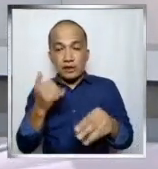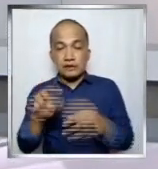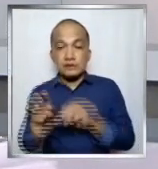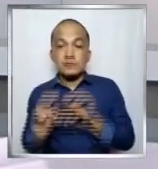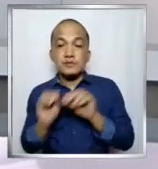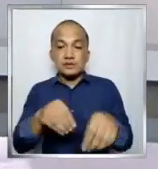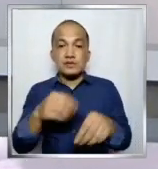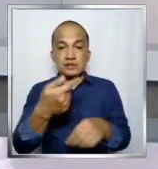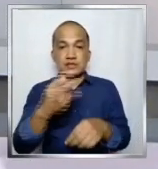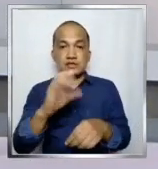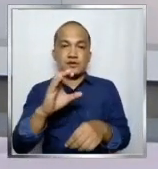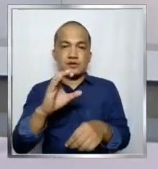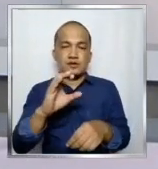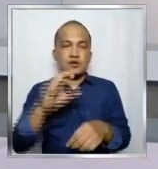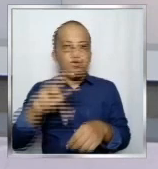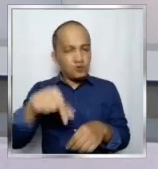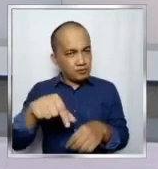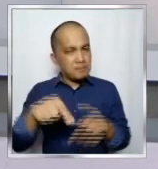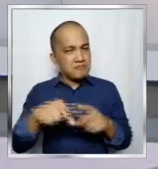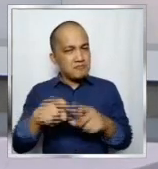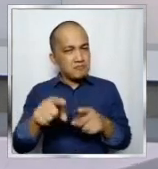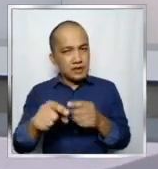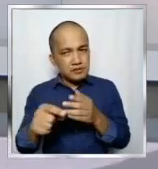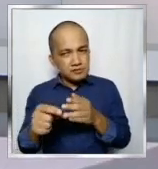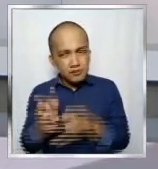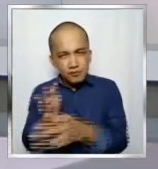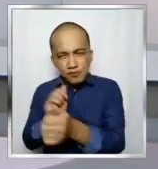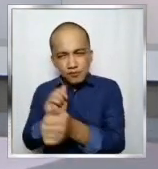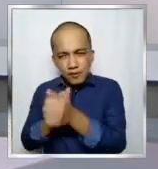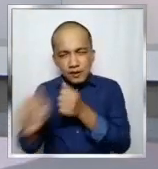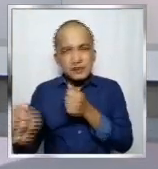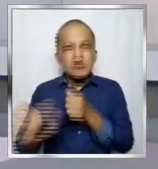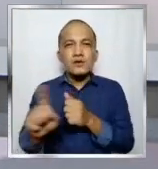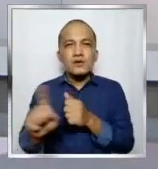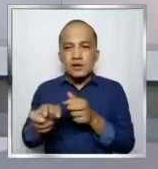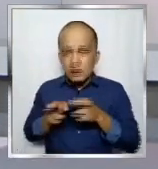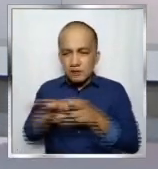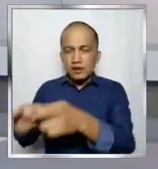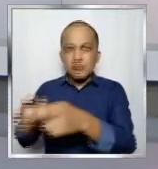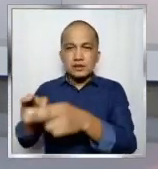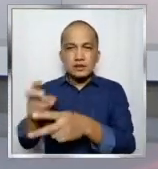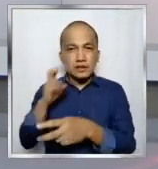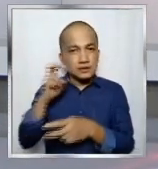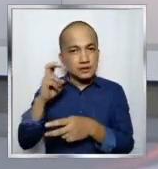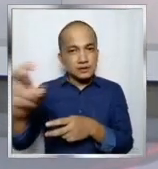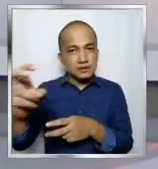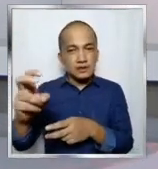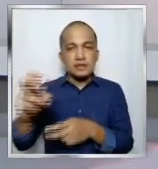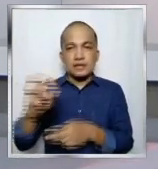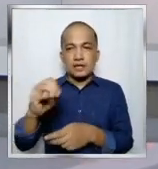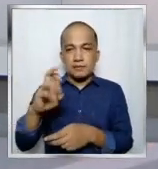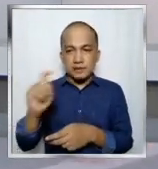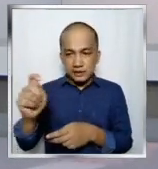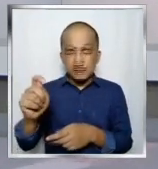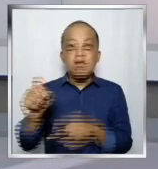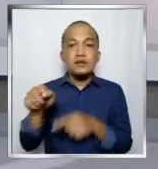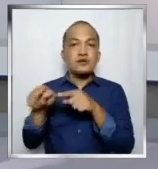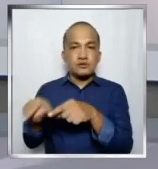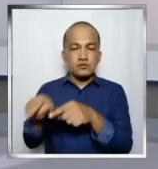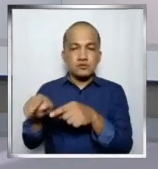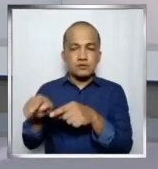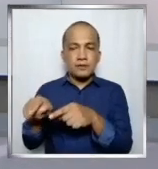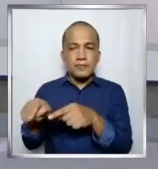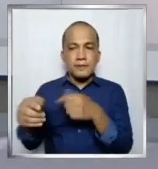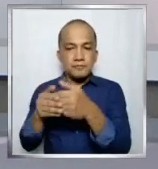Pero babaybayin lang nila ang ruta ng mga tren tulad ng MRT. At doon lang din malapit sa mga